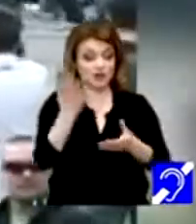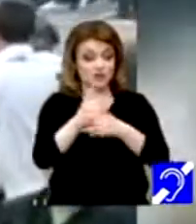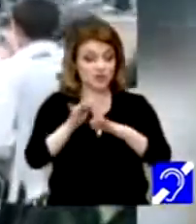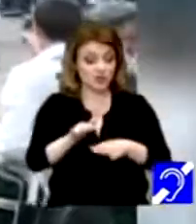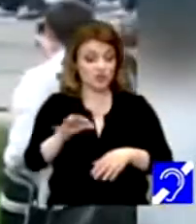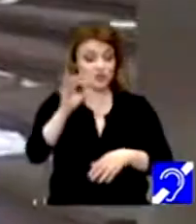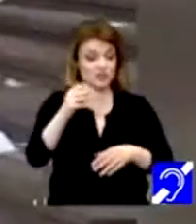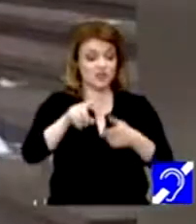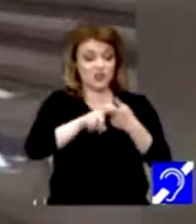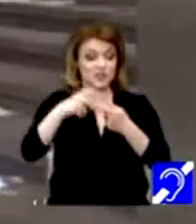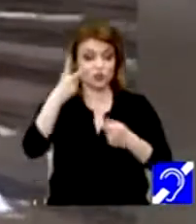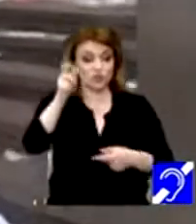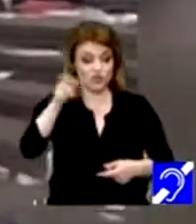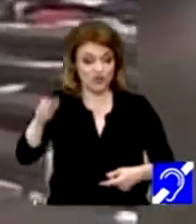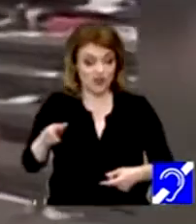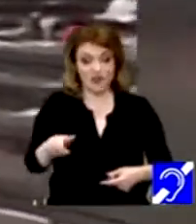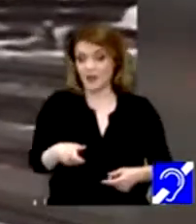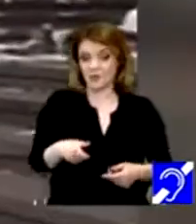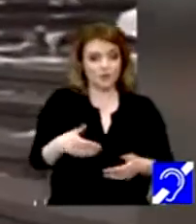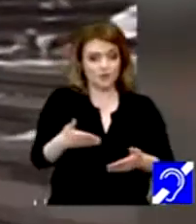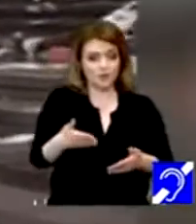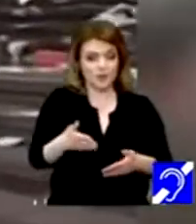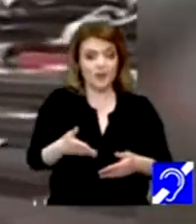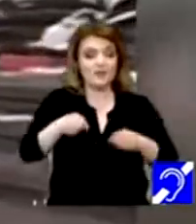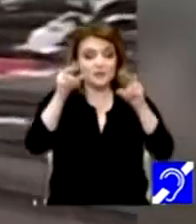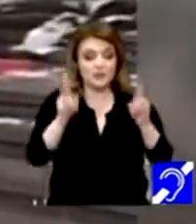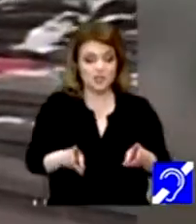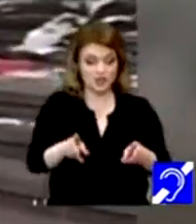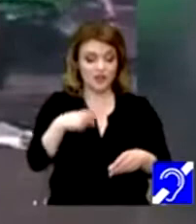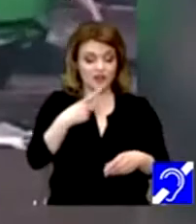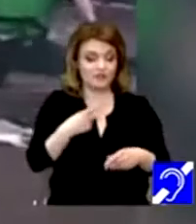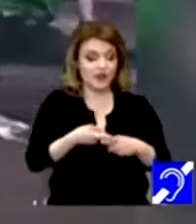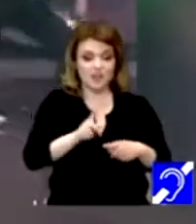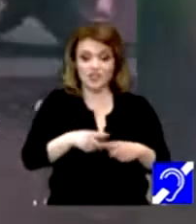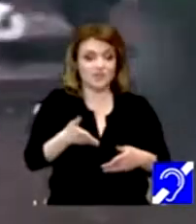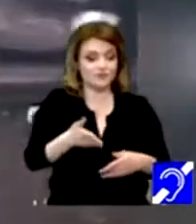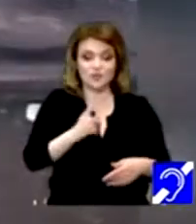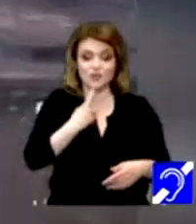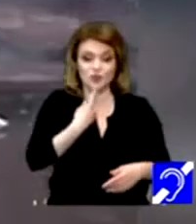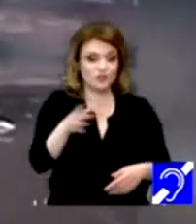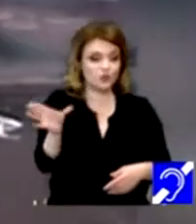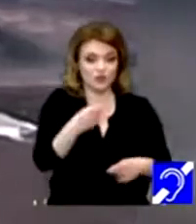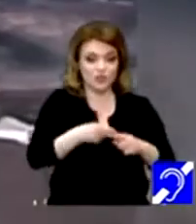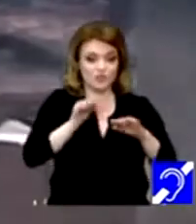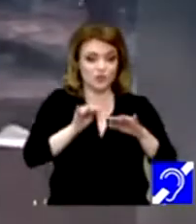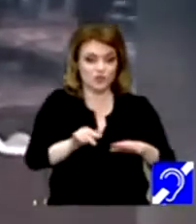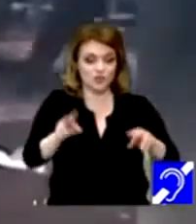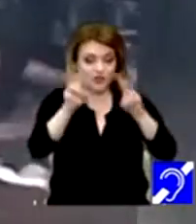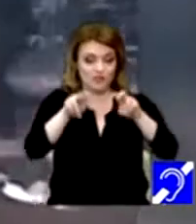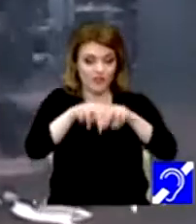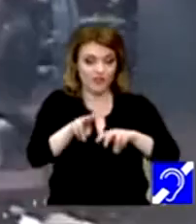două persoane, iar alta este acum în instanța de recurs. Experții califică drept defectuos întregul proces de